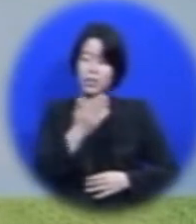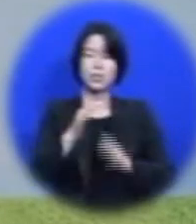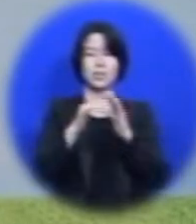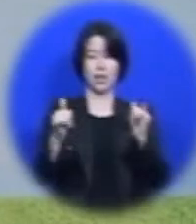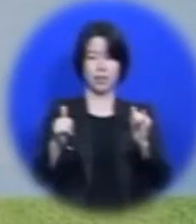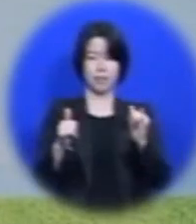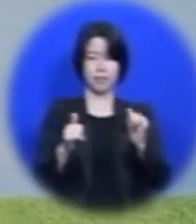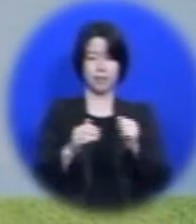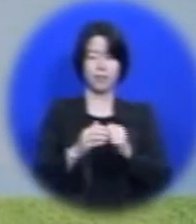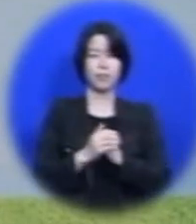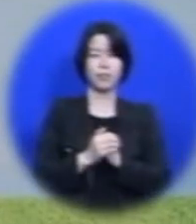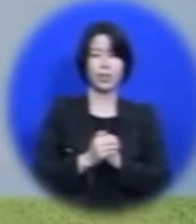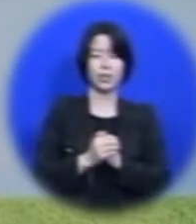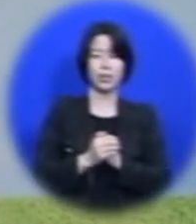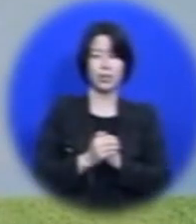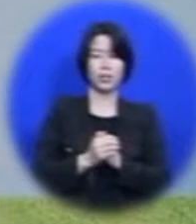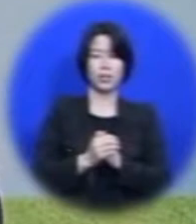사람입니다.